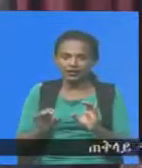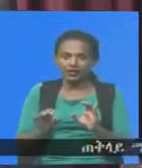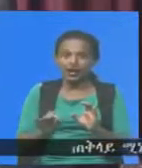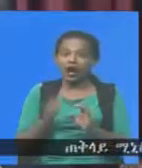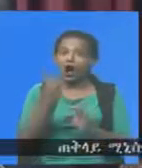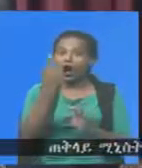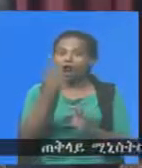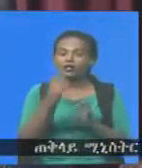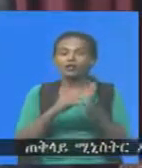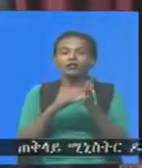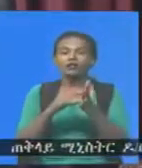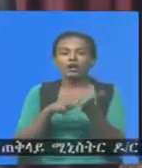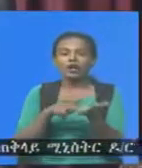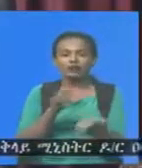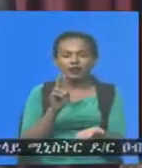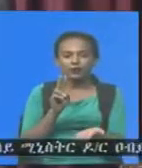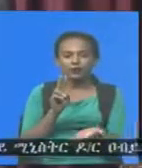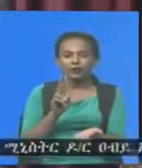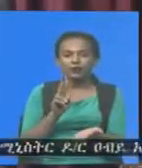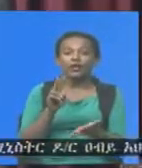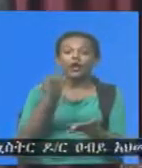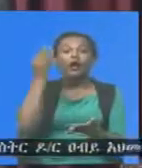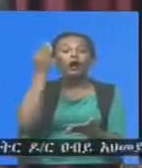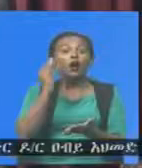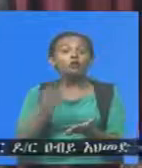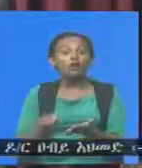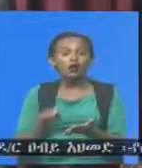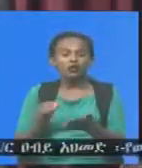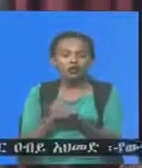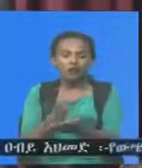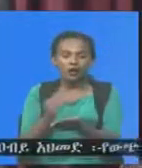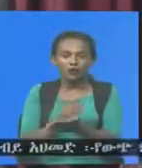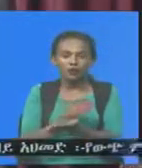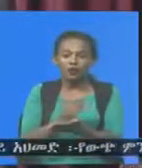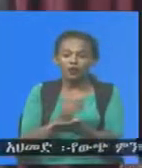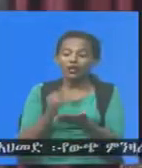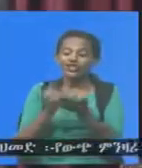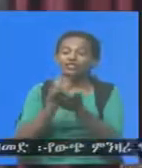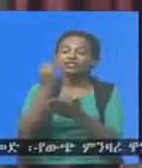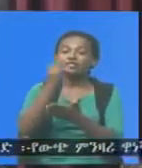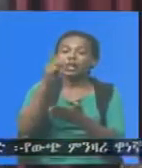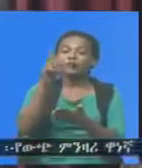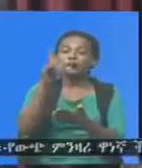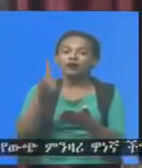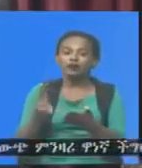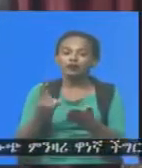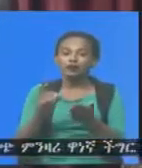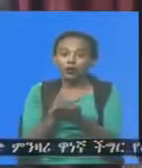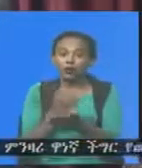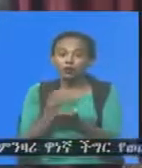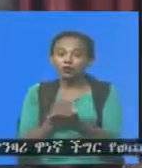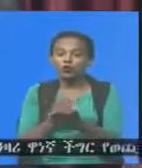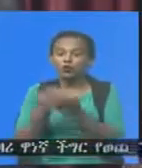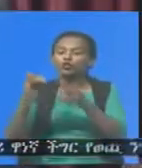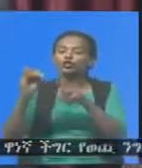አንድ ኤግዛምፕል ላንሳላችሁ ካዋሳ ምናመርተው ኢንዱስትሪያል ፓርክ የሚያመርቱት ውጤት ጅቡቲ